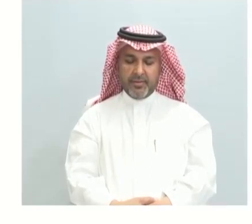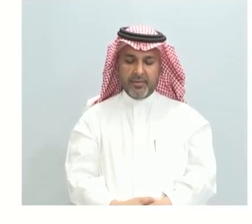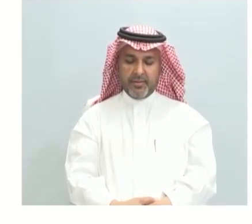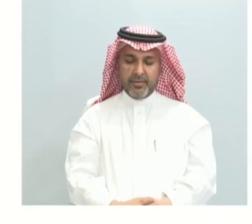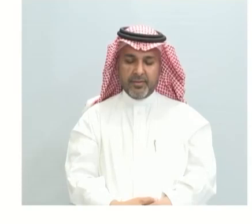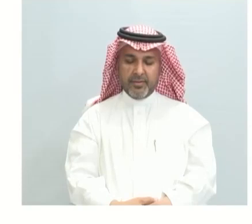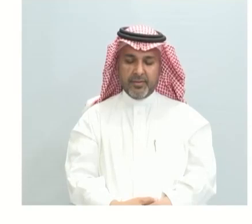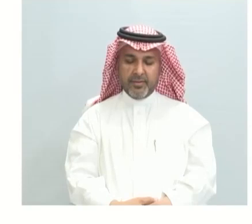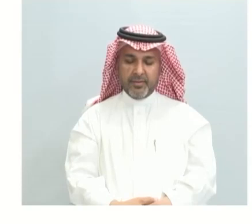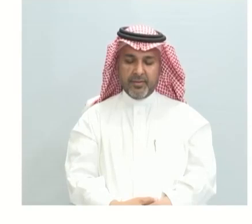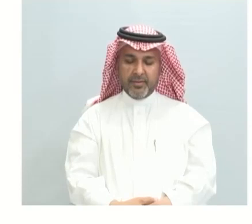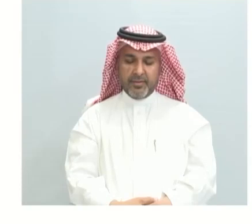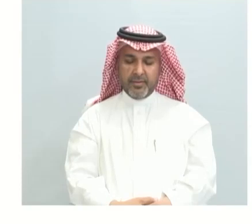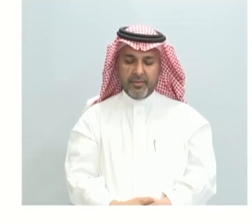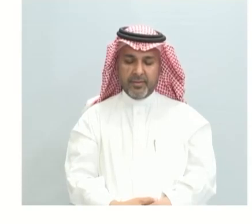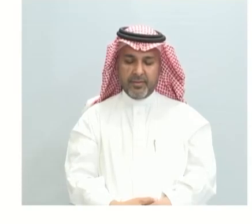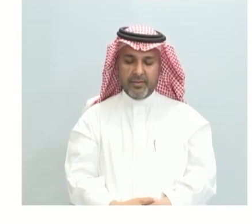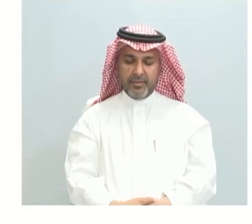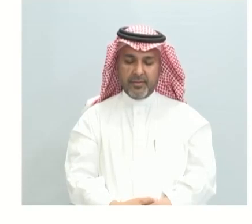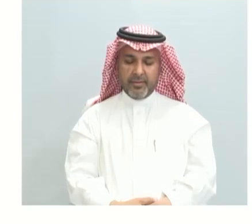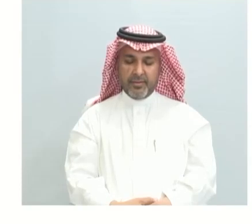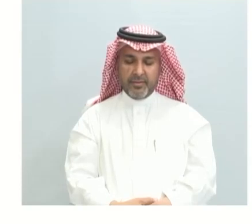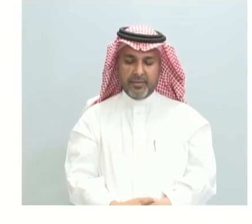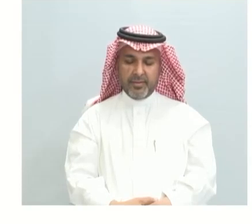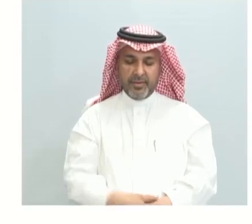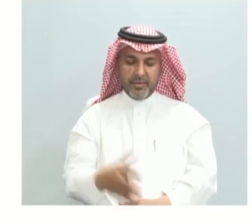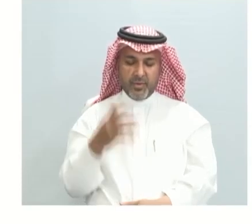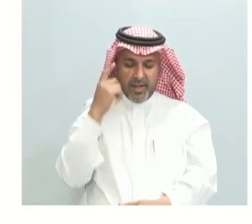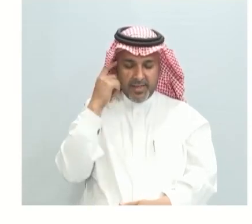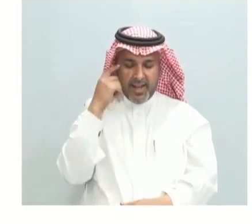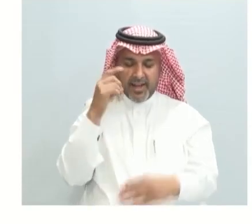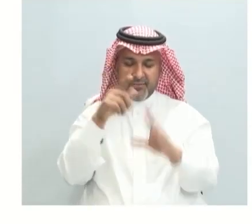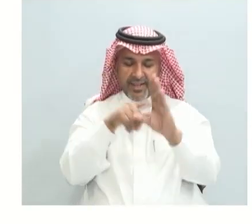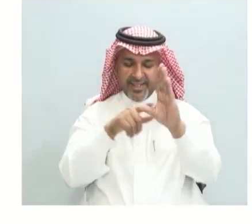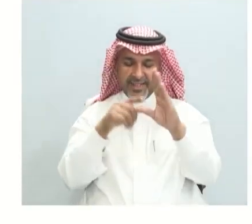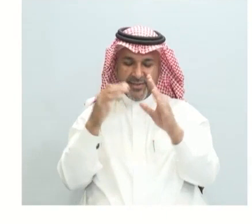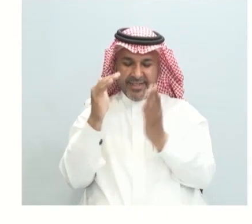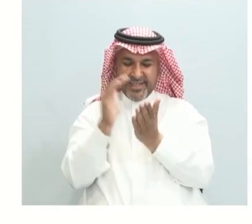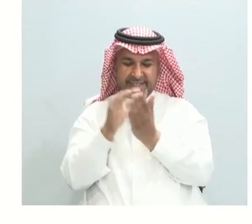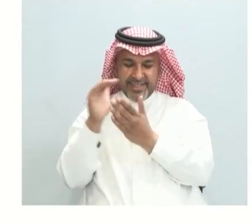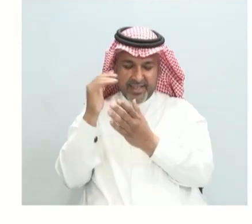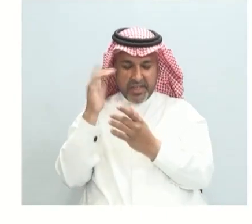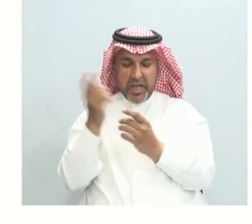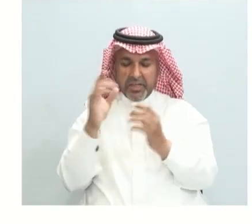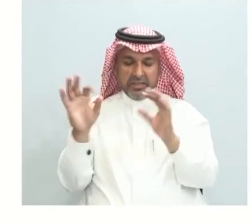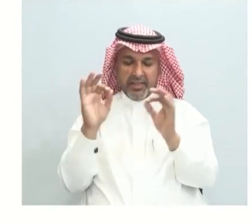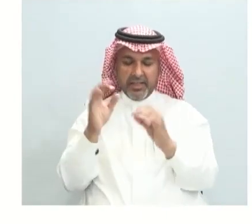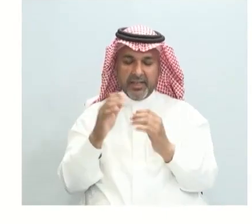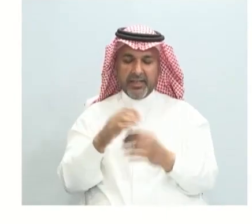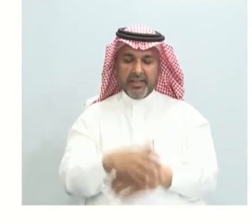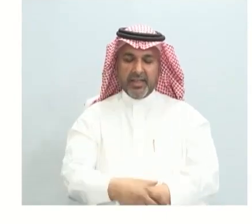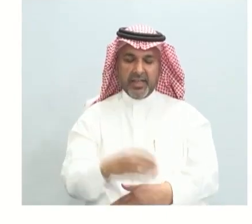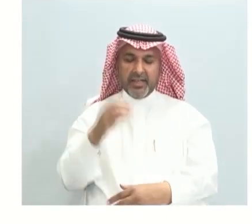يصير 5.1 الان طالما ان هذه وهذه زوايا صغيره فبامكان استخدم قانون الجيب لاي وده منهم فبجيب